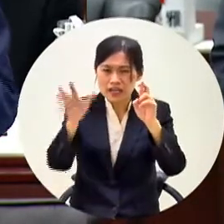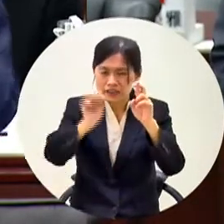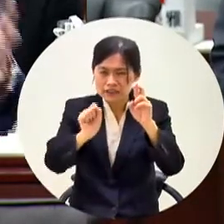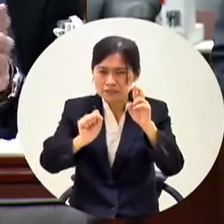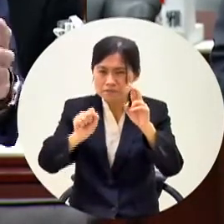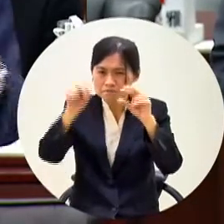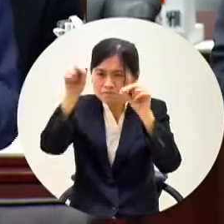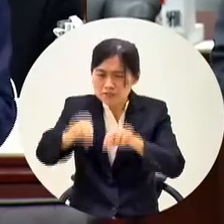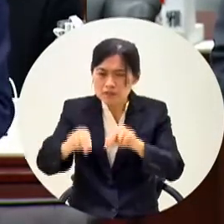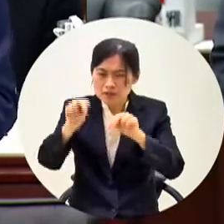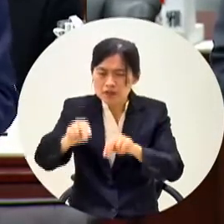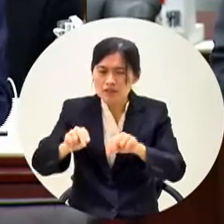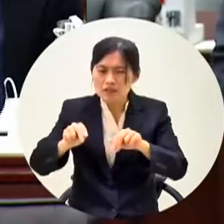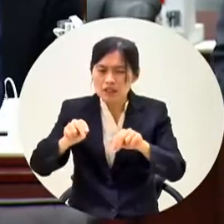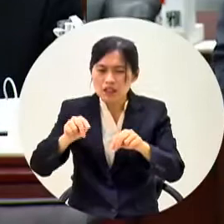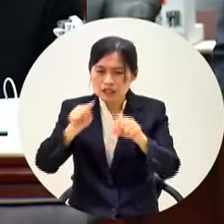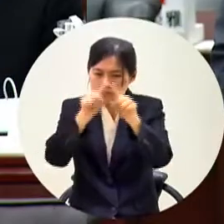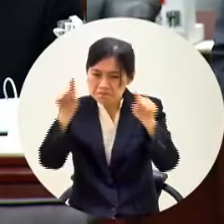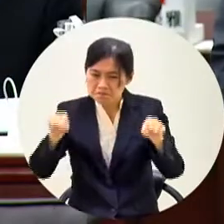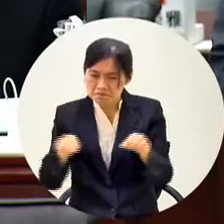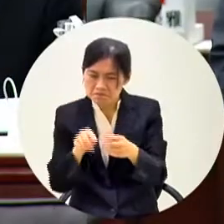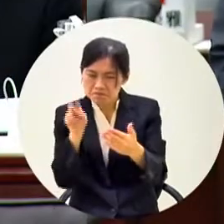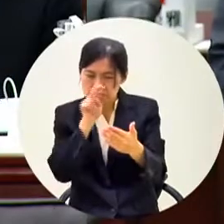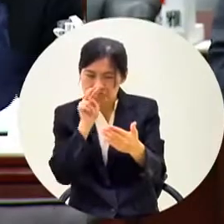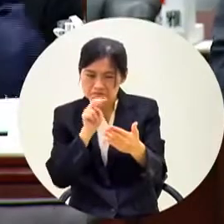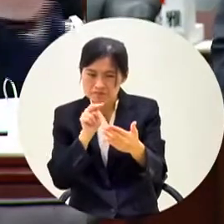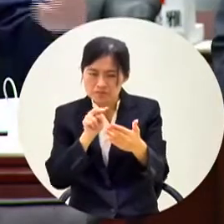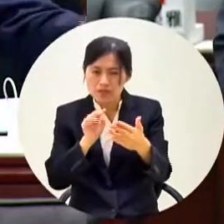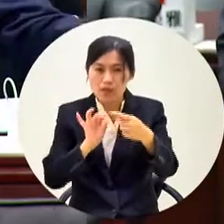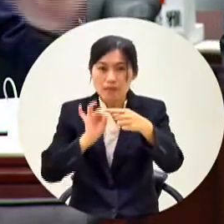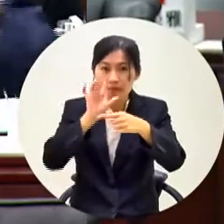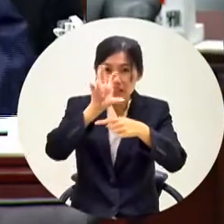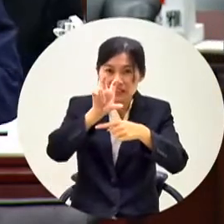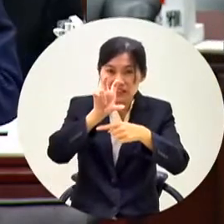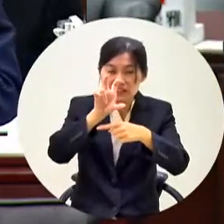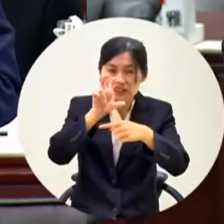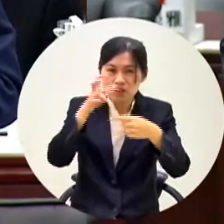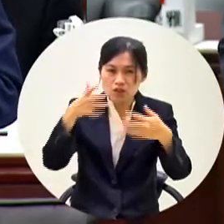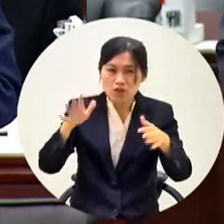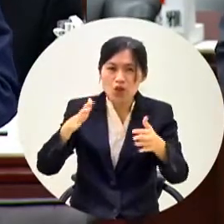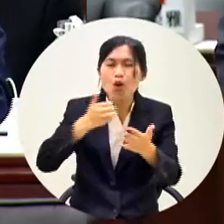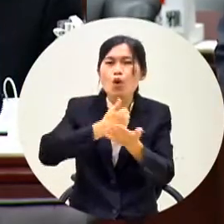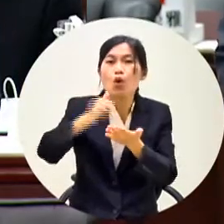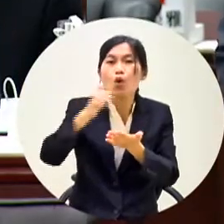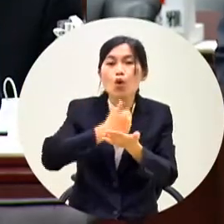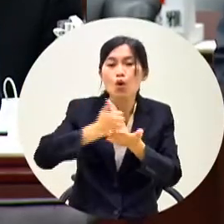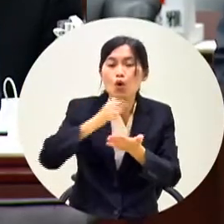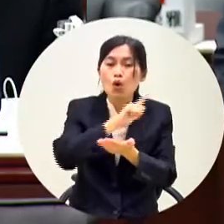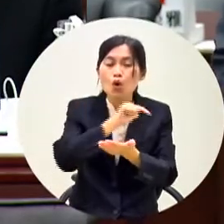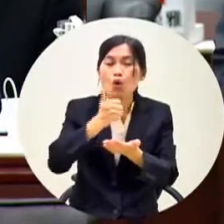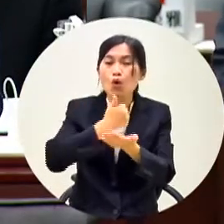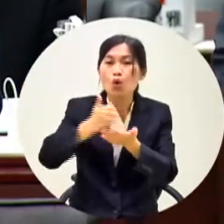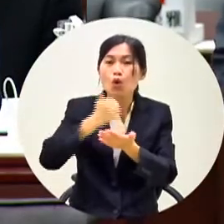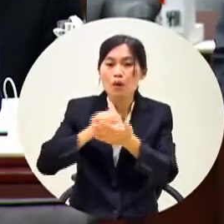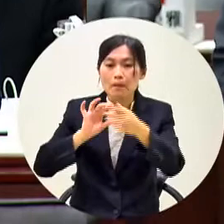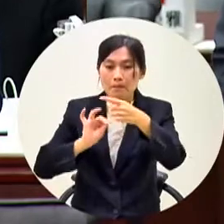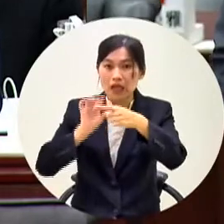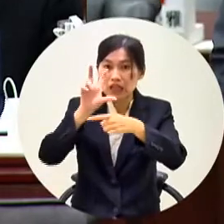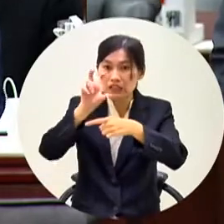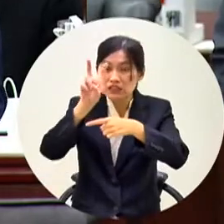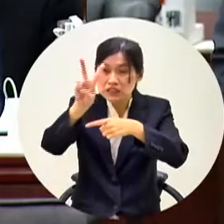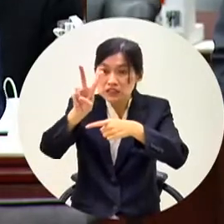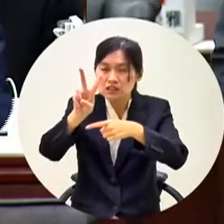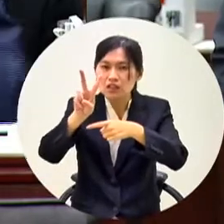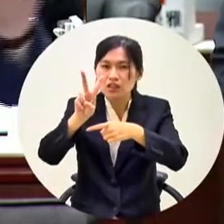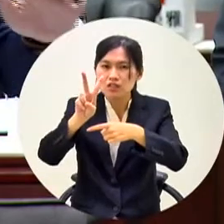寡程度初步看起来，即咱进已经有70%的输往东协的产品里面，有大概72%是属